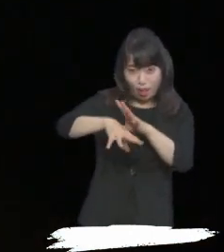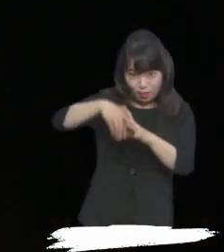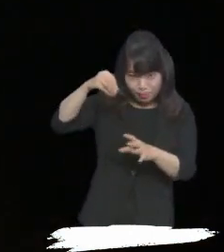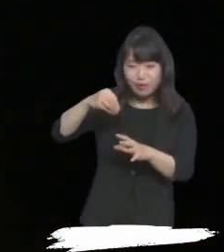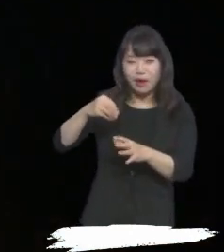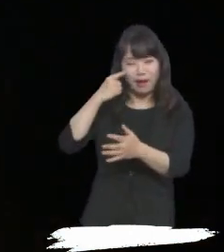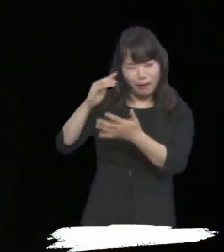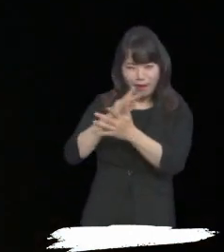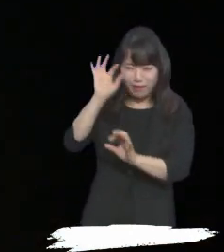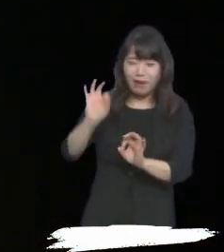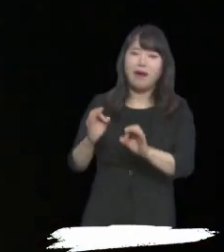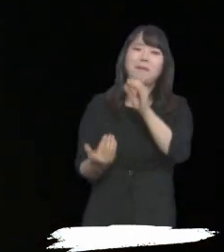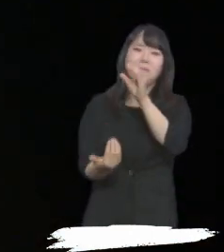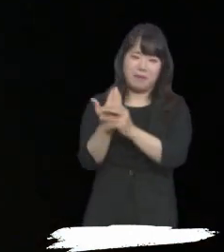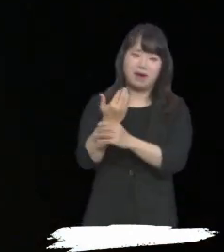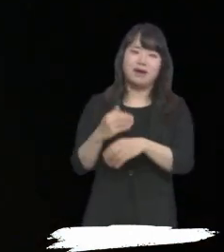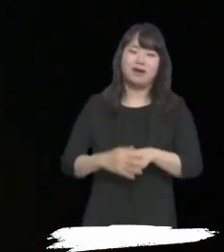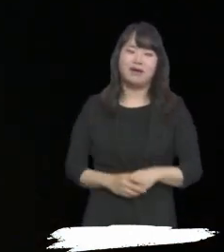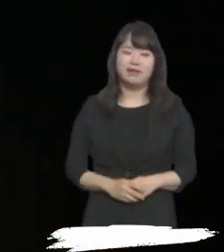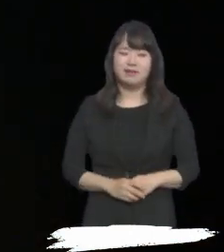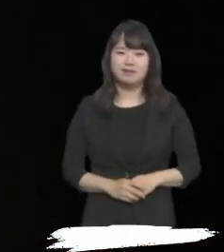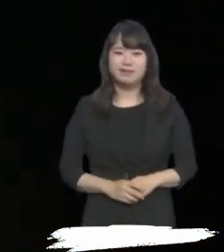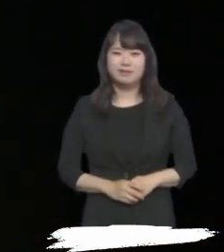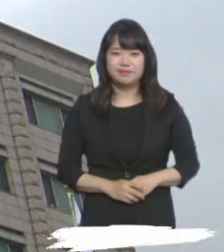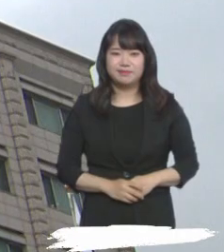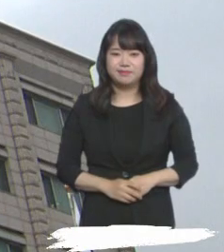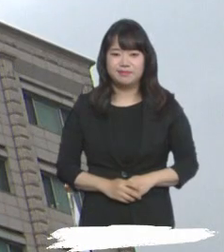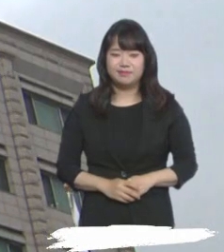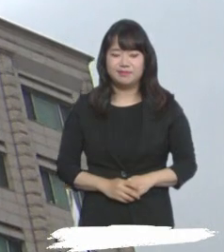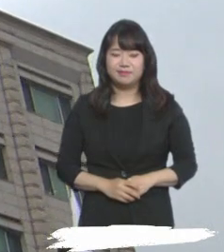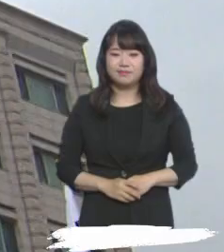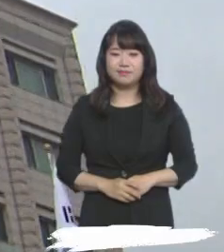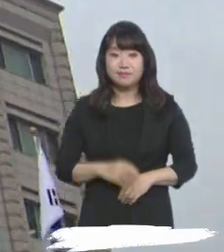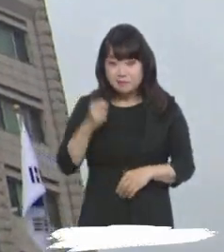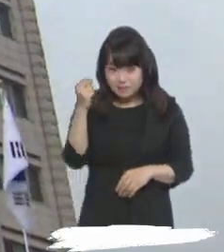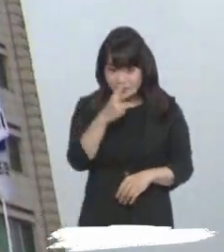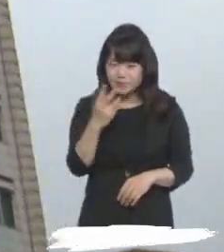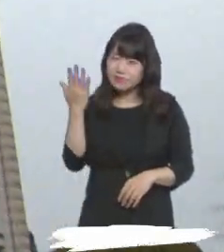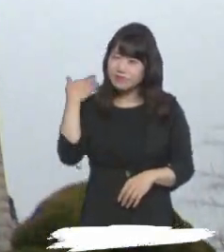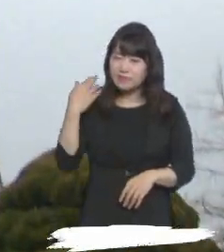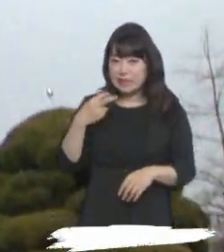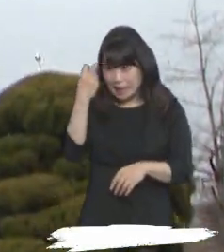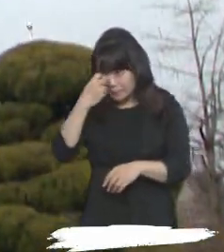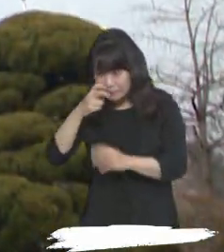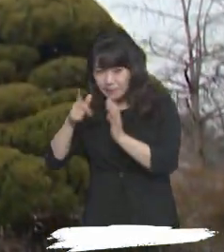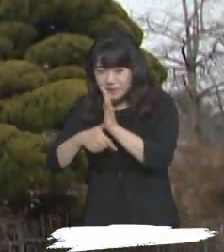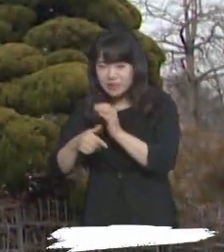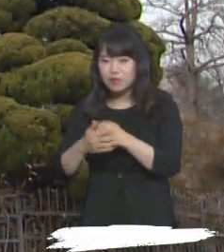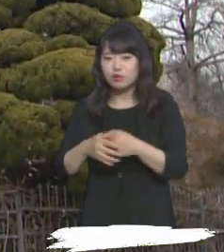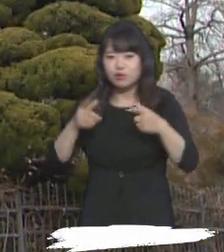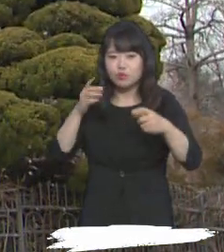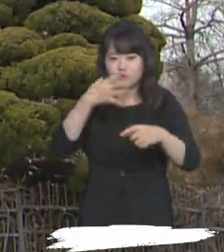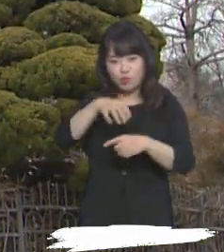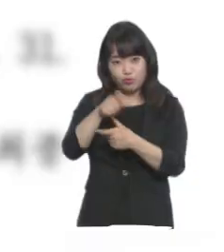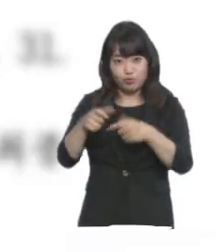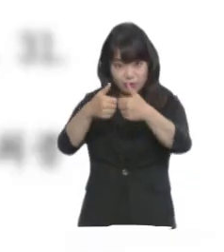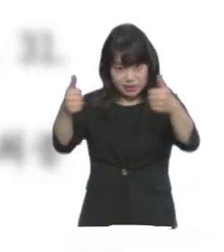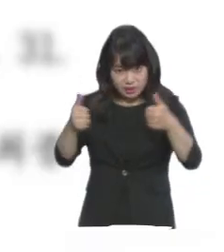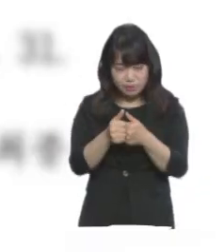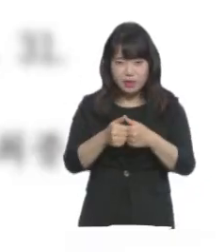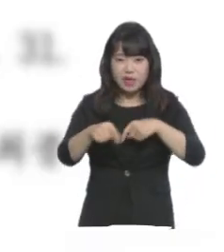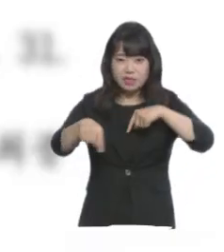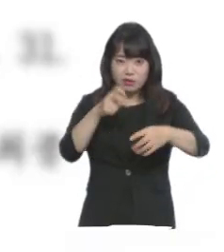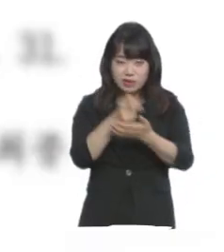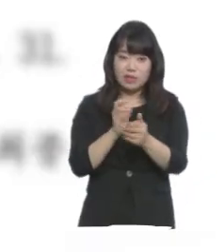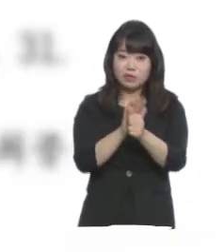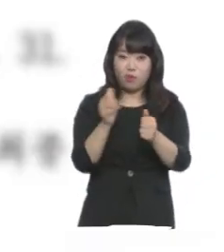배정하는 촌극이 종로구 의회에서 벌어진 겁니다. 한편 지난해 감사원 감사에서 종로구의회는 정책 지원관